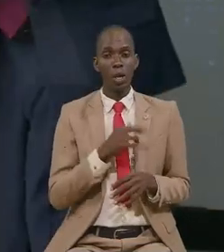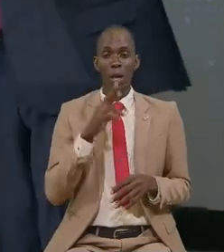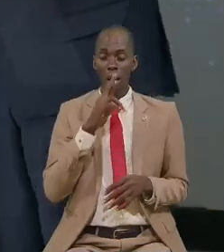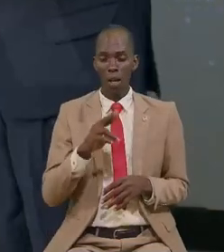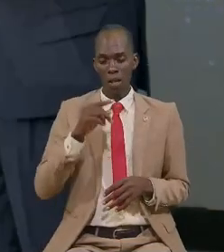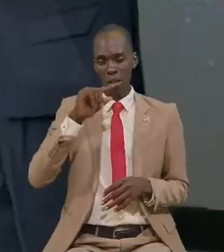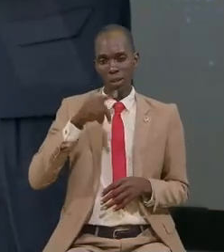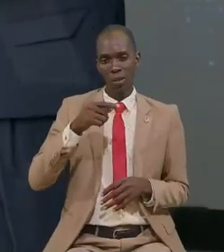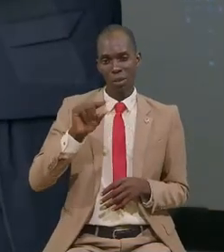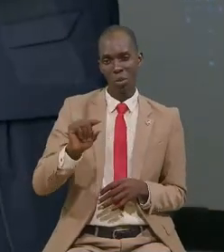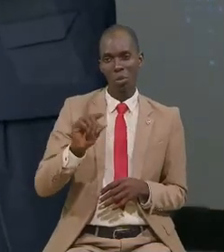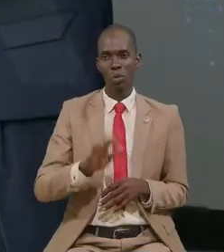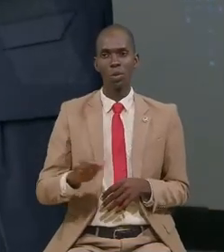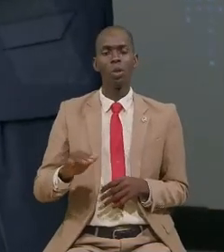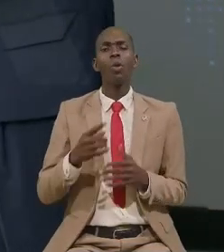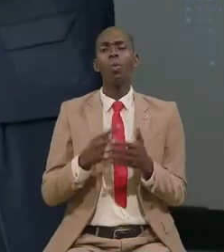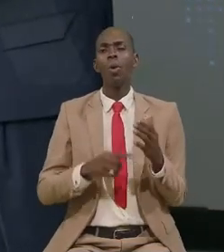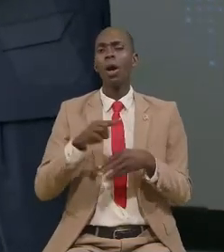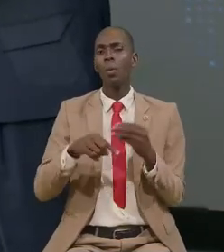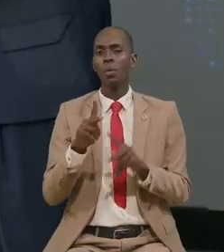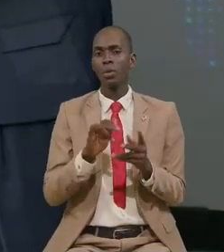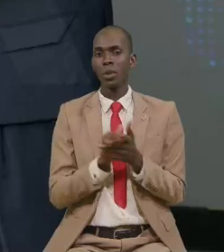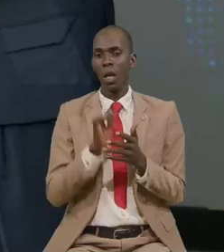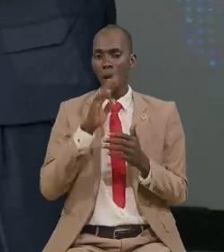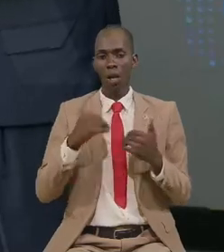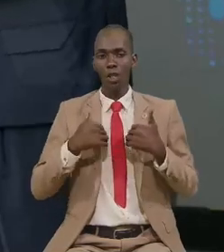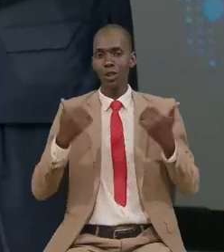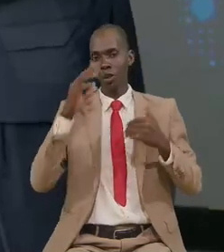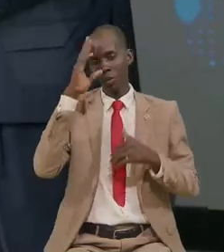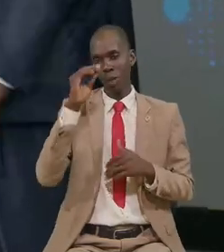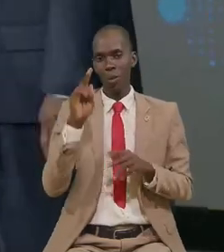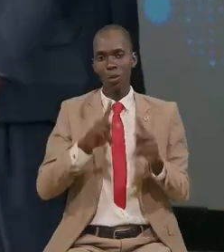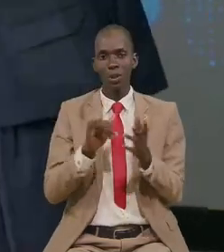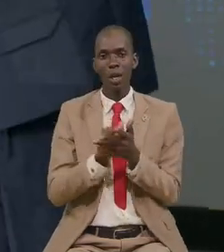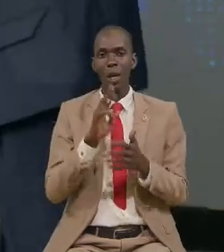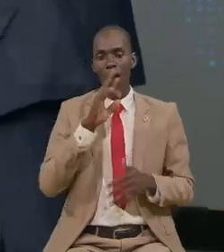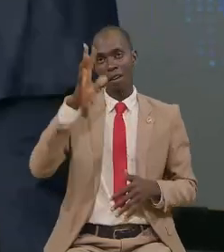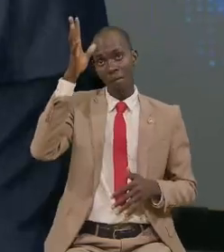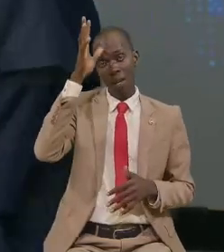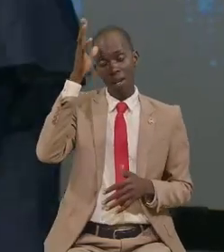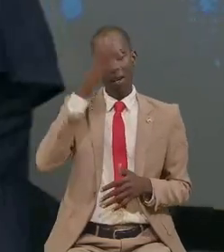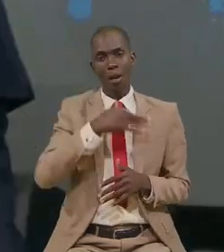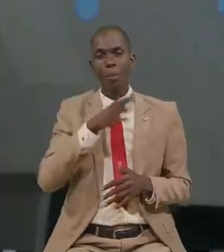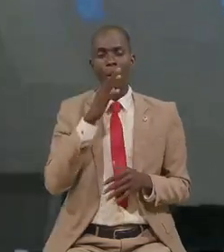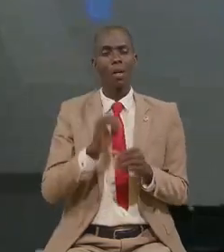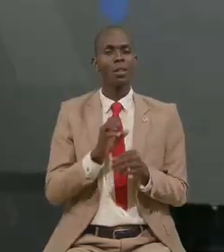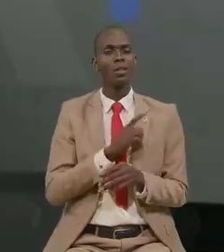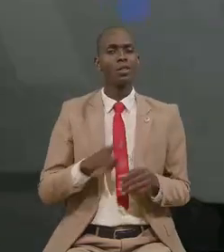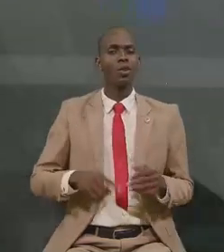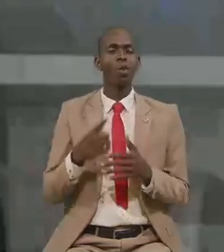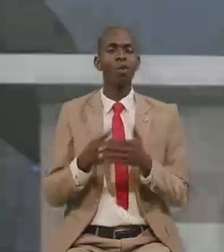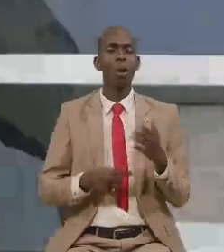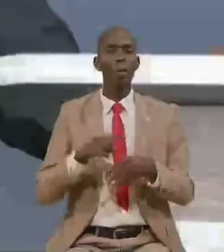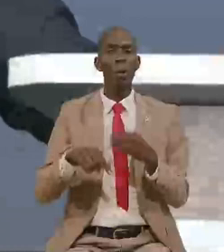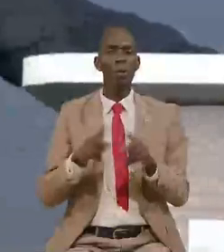papa, et maintenant pour ceux qui sont les jeunes hommes, et pour ceux qui sont les pères et les mères dans le Seigneur, et ceux-là qui